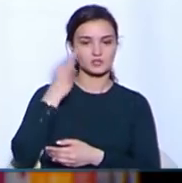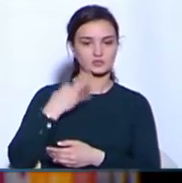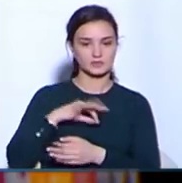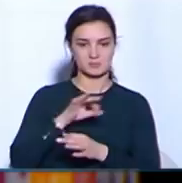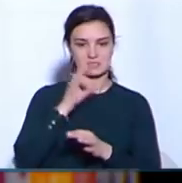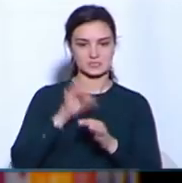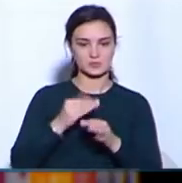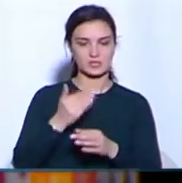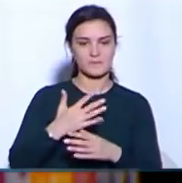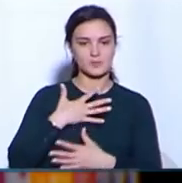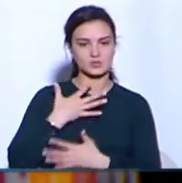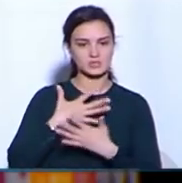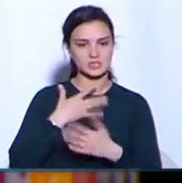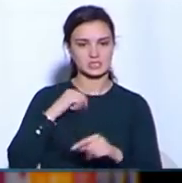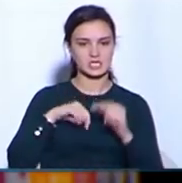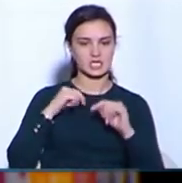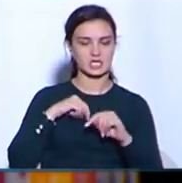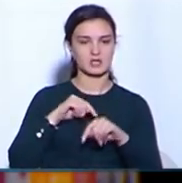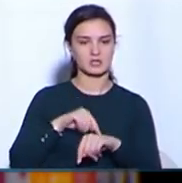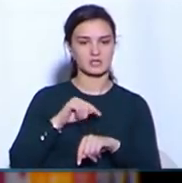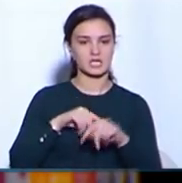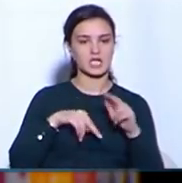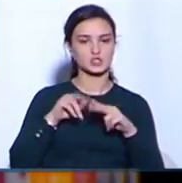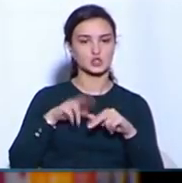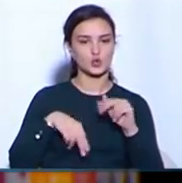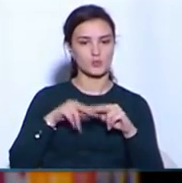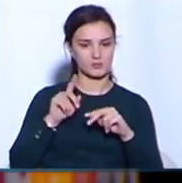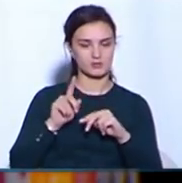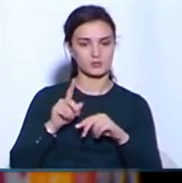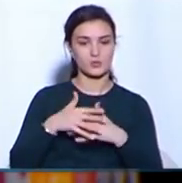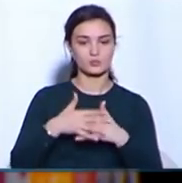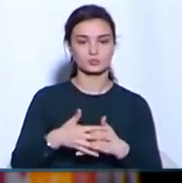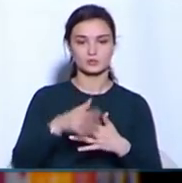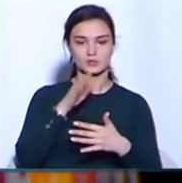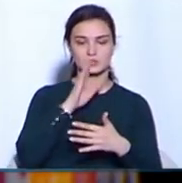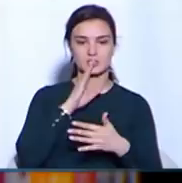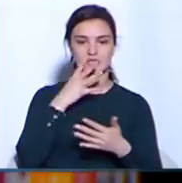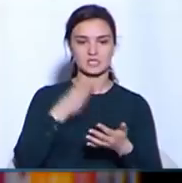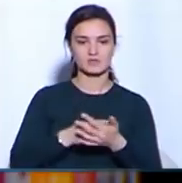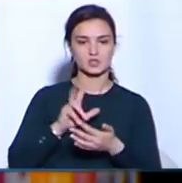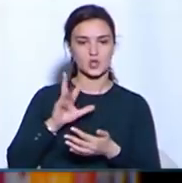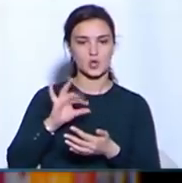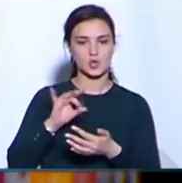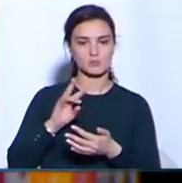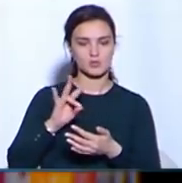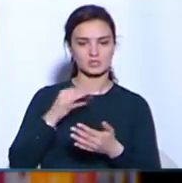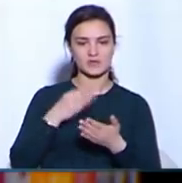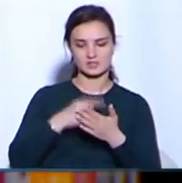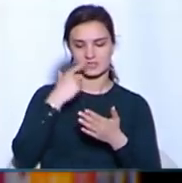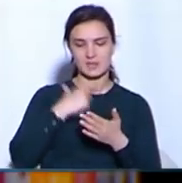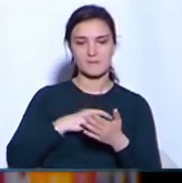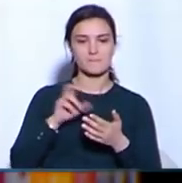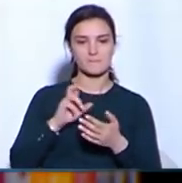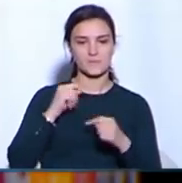შვილის ემოციაზეც და განწყობებზეც. ჩვენ გვისაუბრია ამაზე, რომ ორსული ქალი თავისი ჰორმონებით, თავისი ბიოლოგიურად